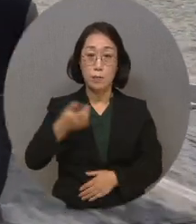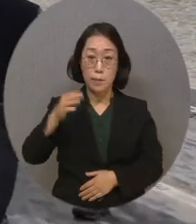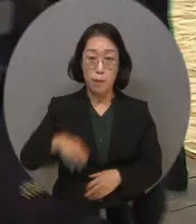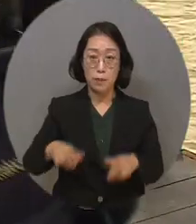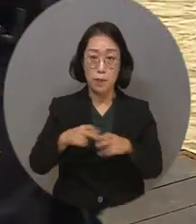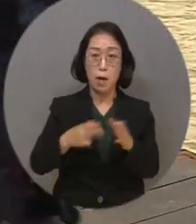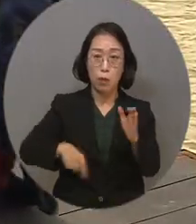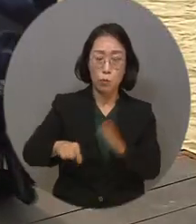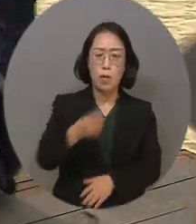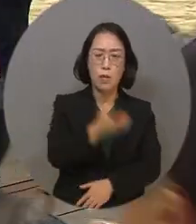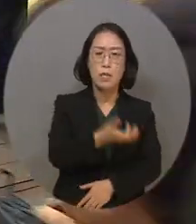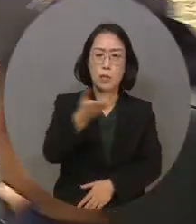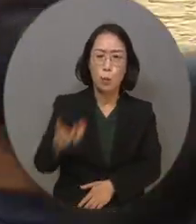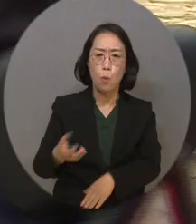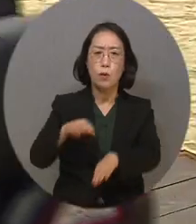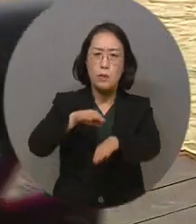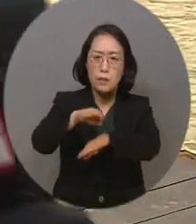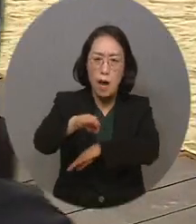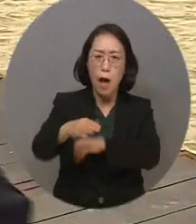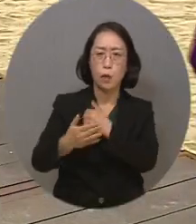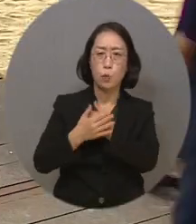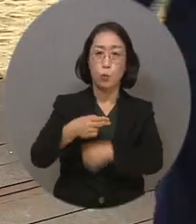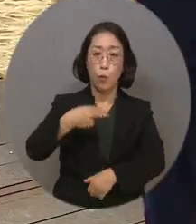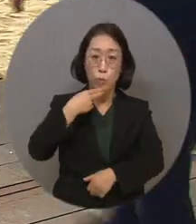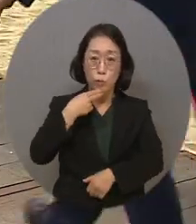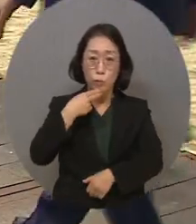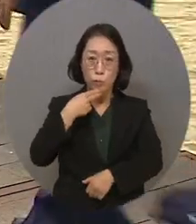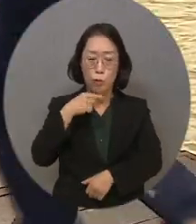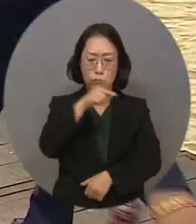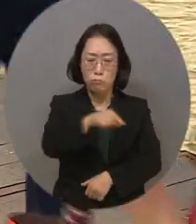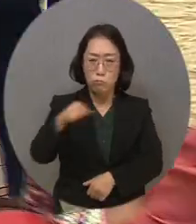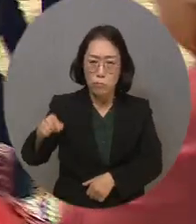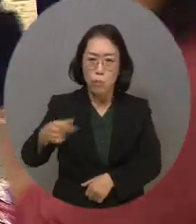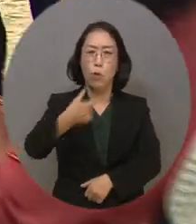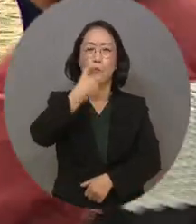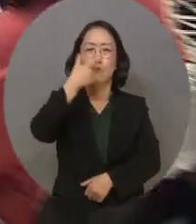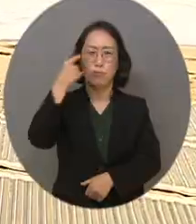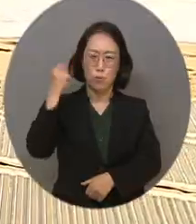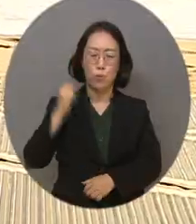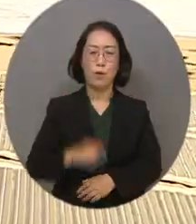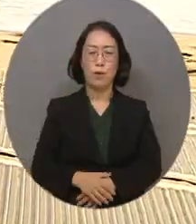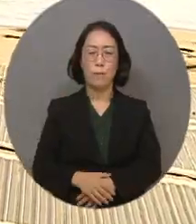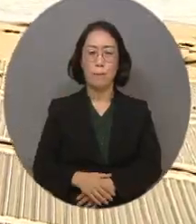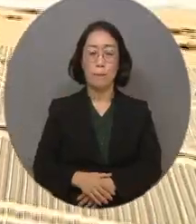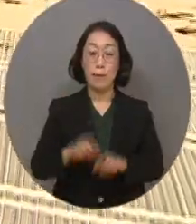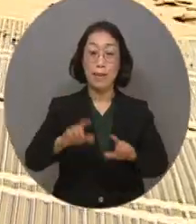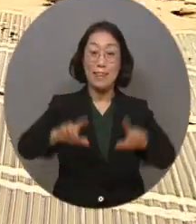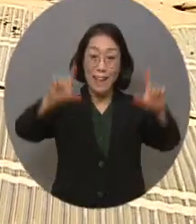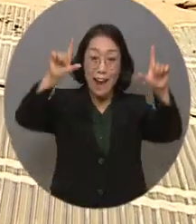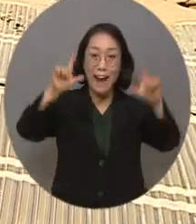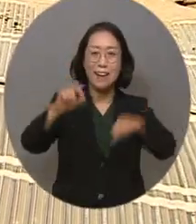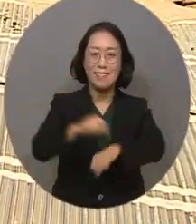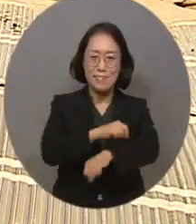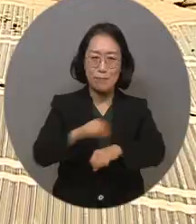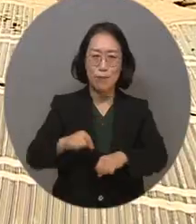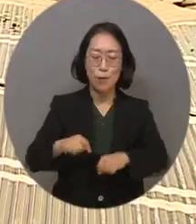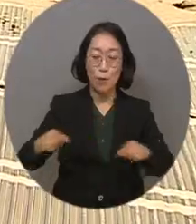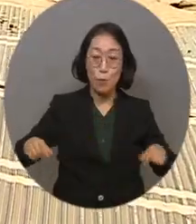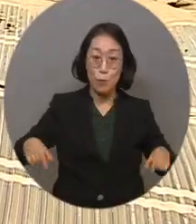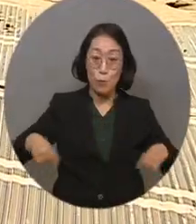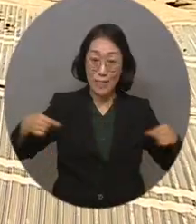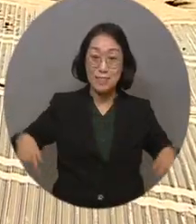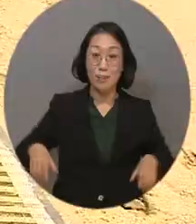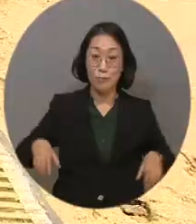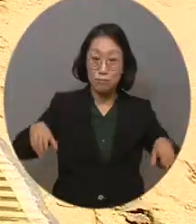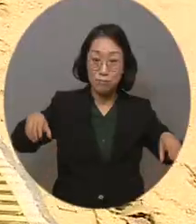장애인을 위한 이동시설과 편의시설이 제대로 마련된 곳은 부족한 현실. 이날 행사에서 휠체어 장애인들은